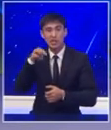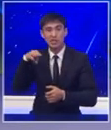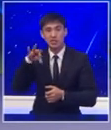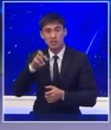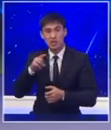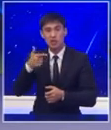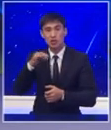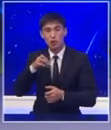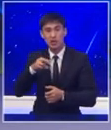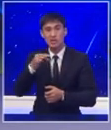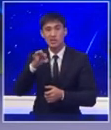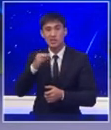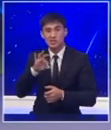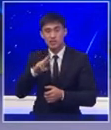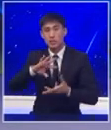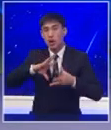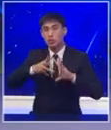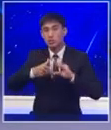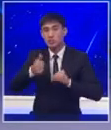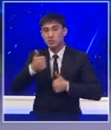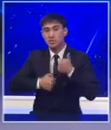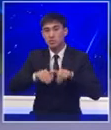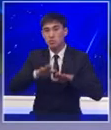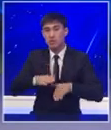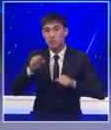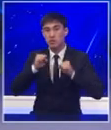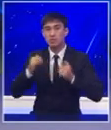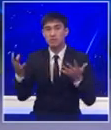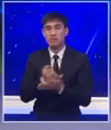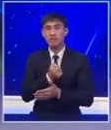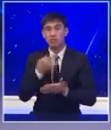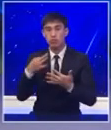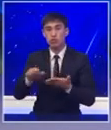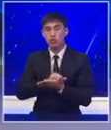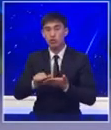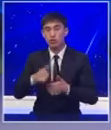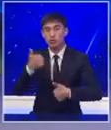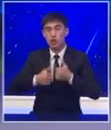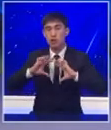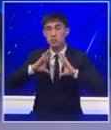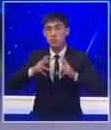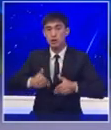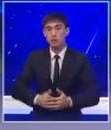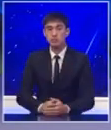Таджикистана, Гонконга и Индонезии. По результатам состязаний местные спортсмены завоевали путевку на чемпионат мира.